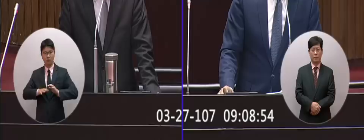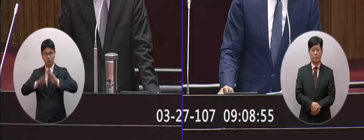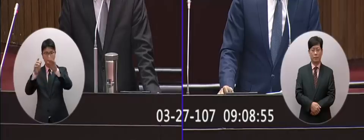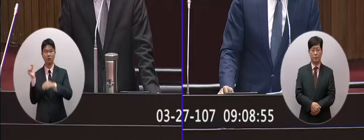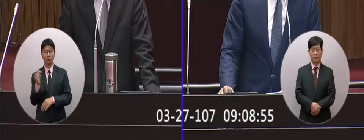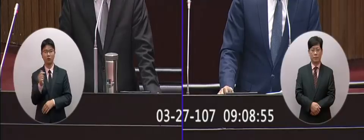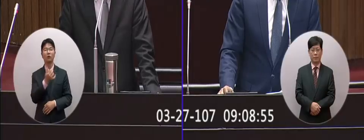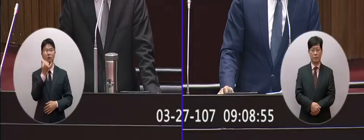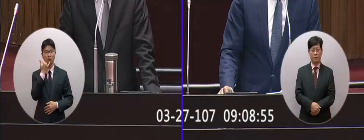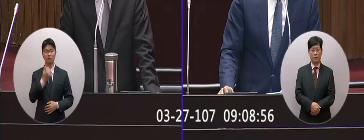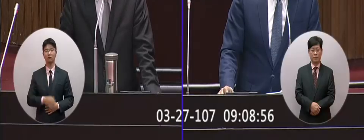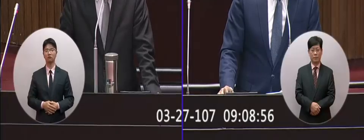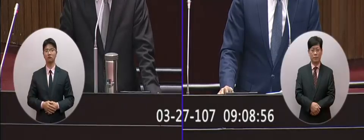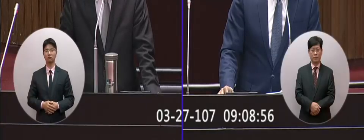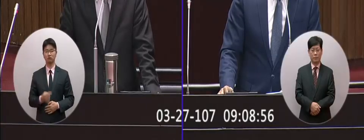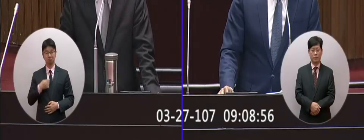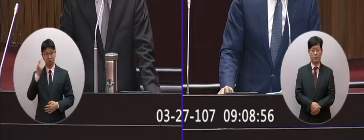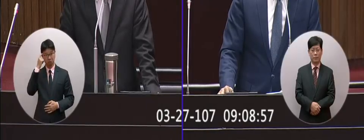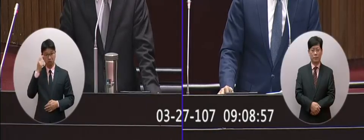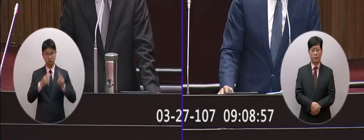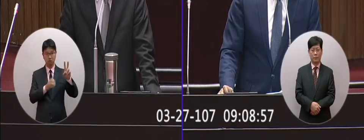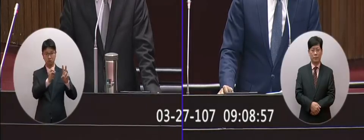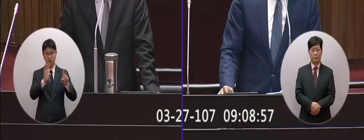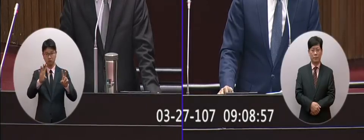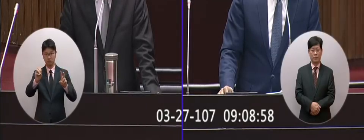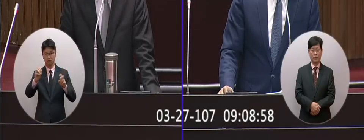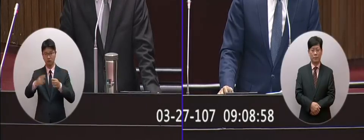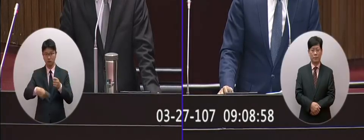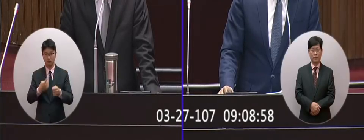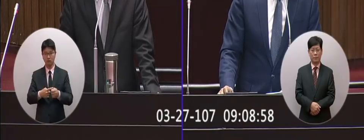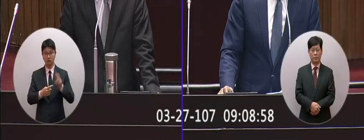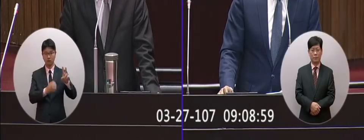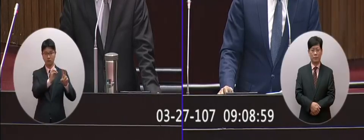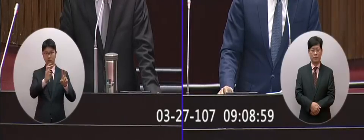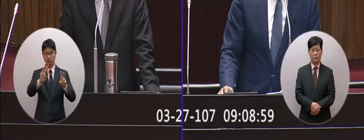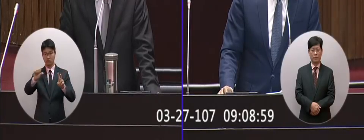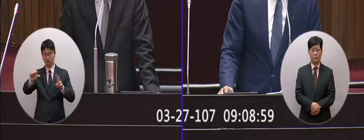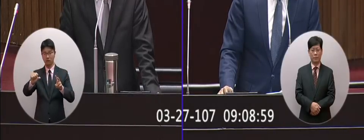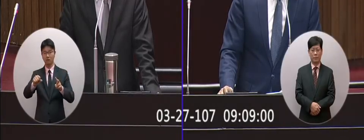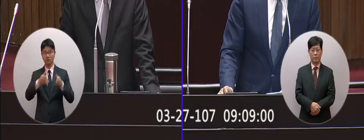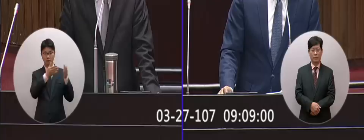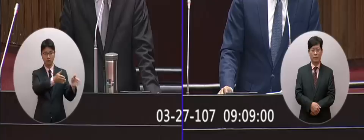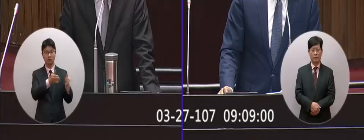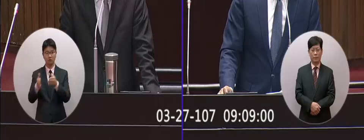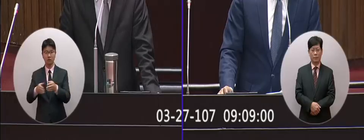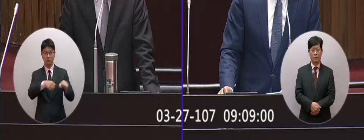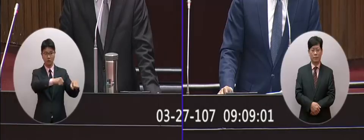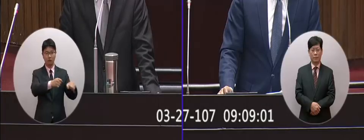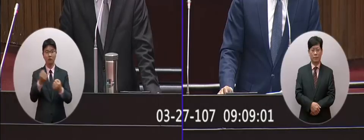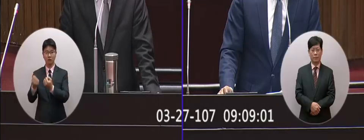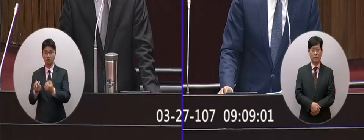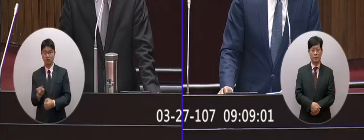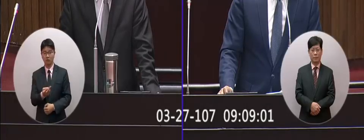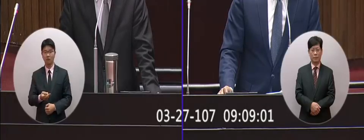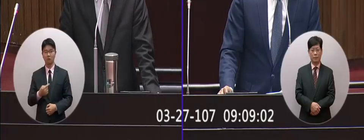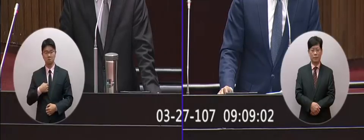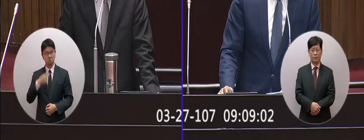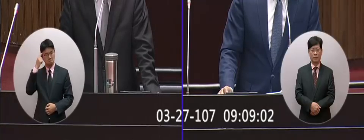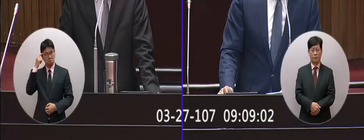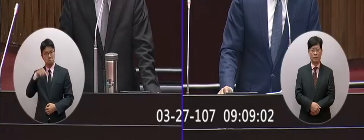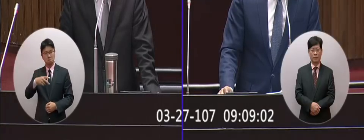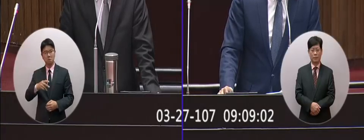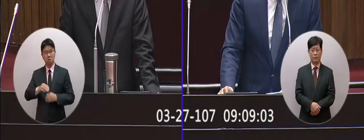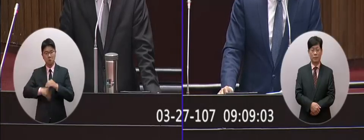在我看来，即便是定2040或2035分别对汽车跟机车，那有机会速度还会更